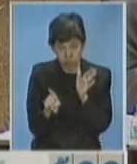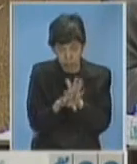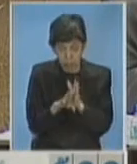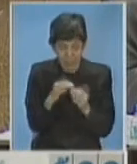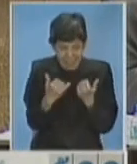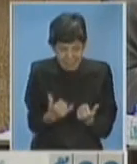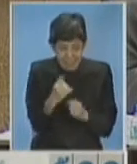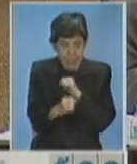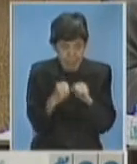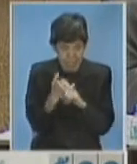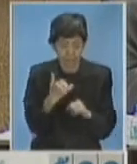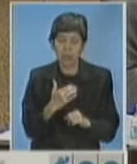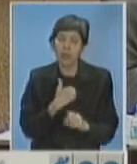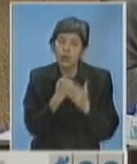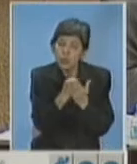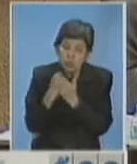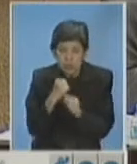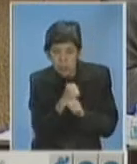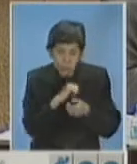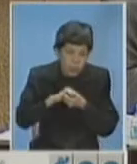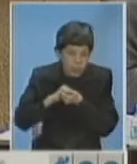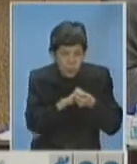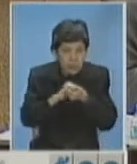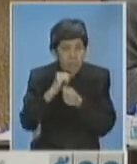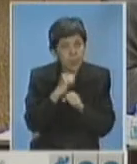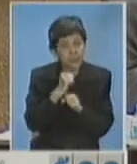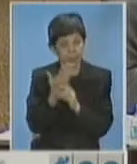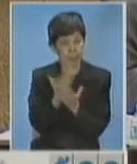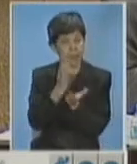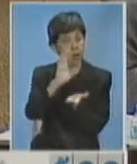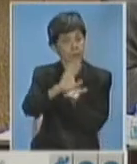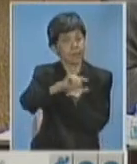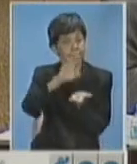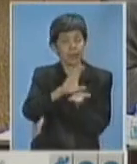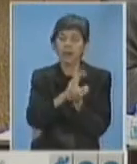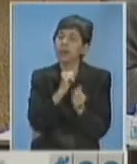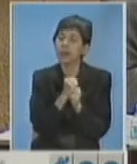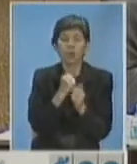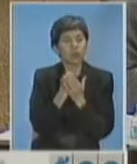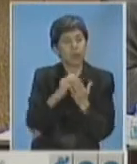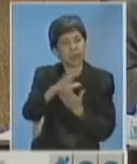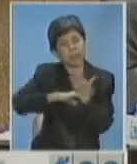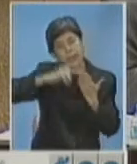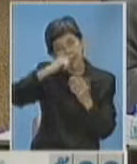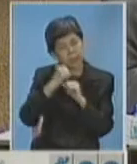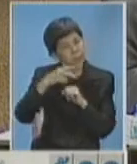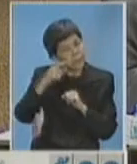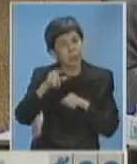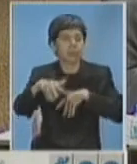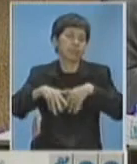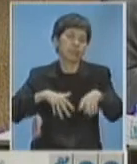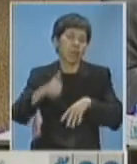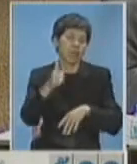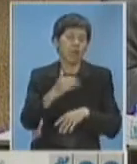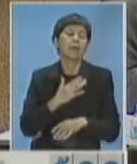ปีนี้เนี่ยนะคะถ้าเราได้ช่วยกันทำงานแบบนี้เนี่ยก็จะทำให้งบประมาณของเราเนี่ยได้ตอบโจทย์ประเทศไทยแล้วก็เป็นประโยชน์ต่อพี่น้องประชาชน